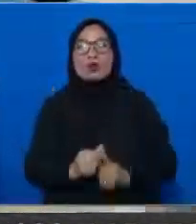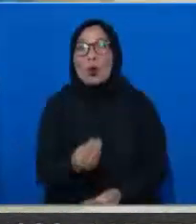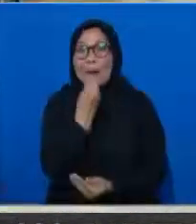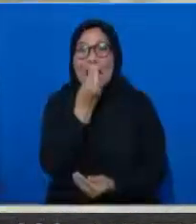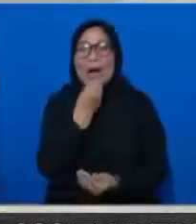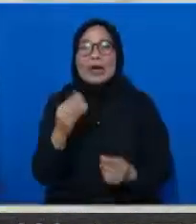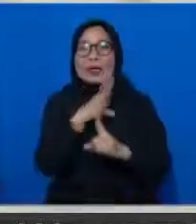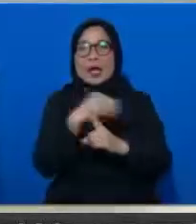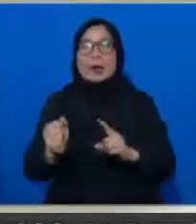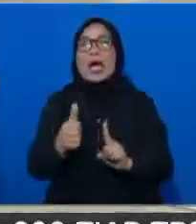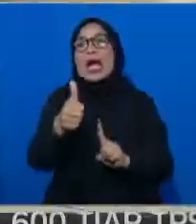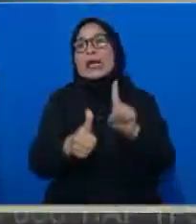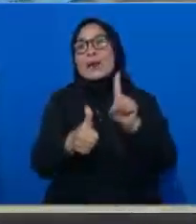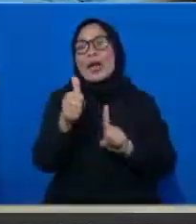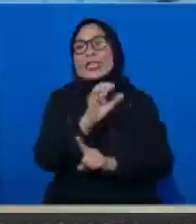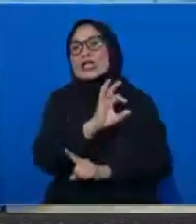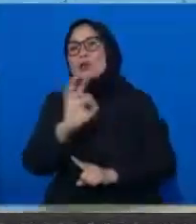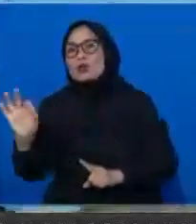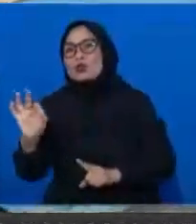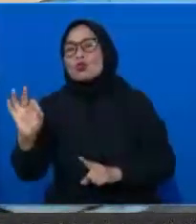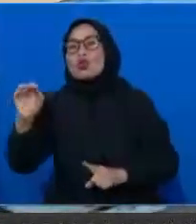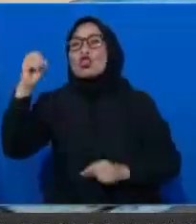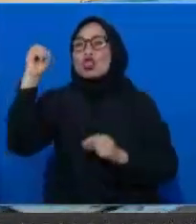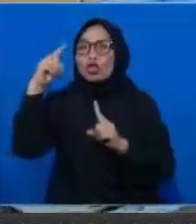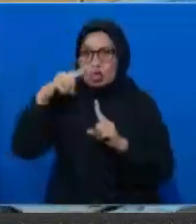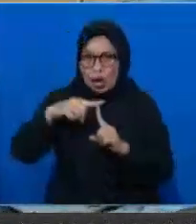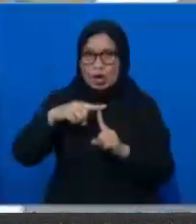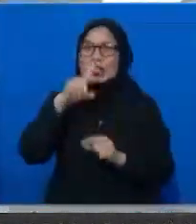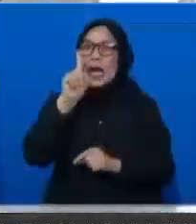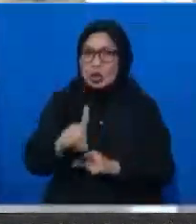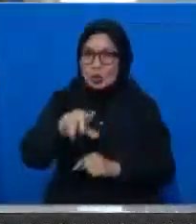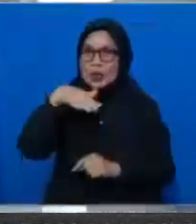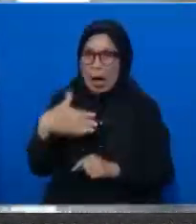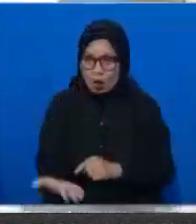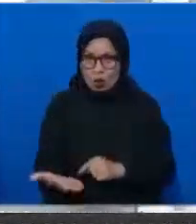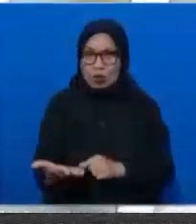16.000 ton per tahun. Tim Liputan CNN Indonesia.